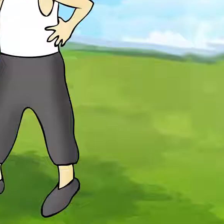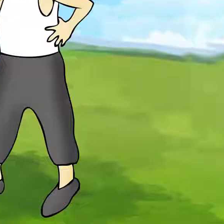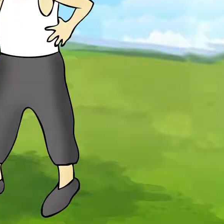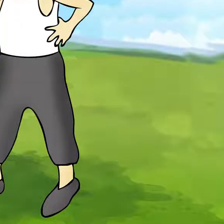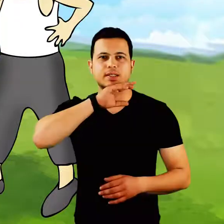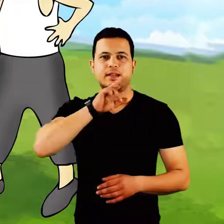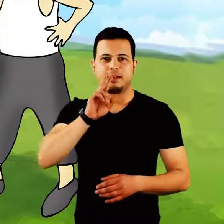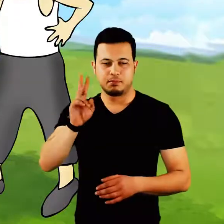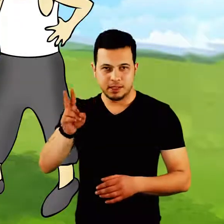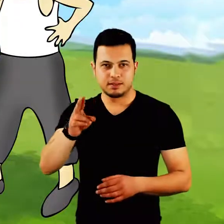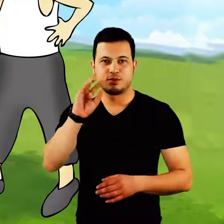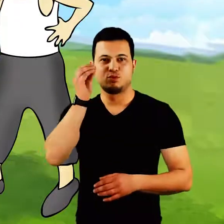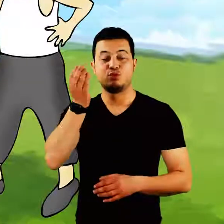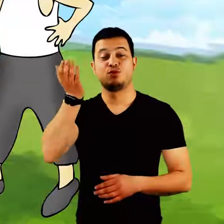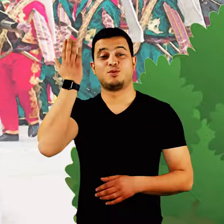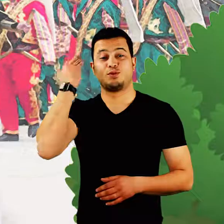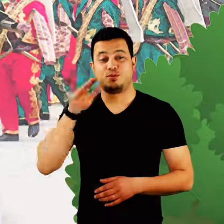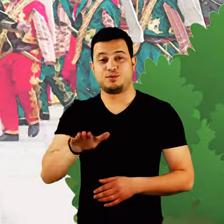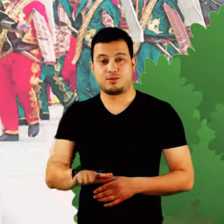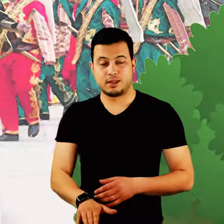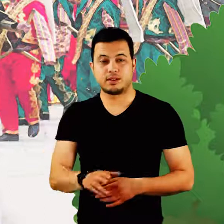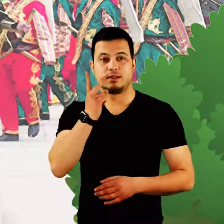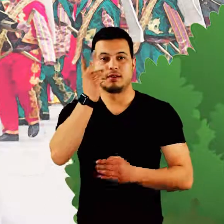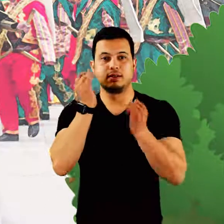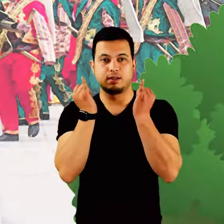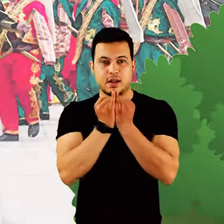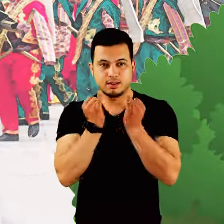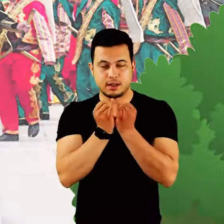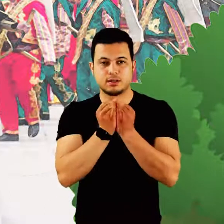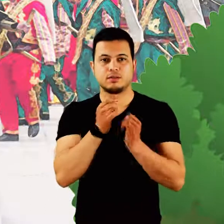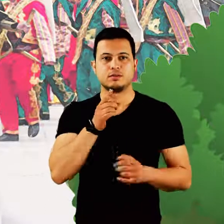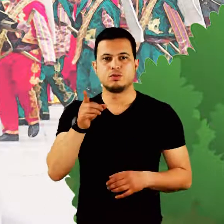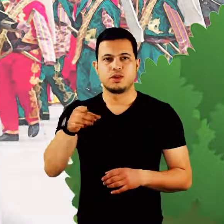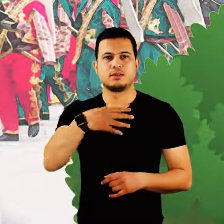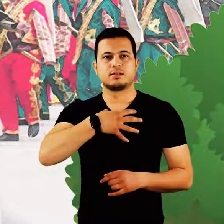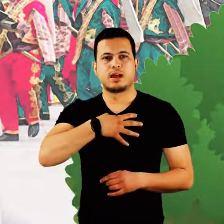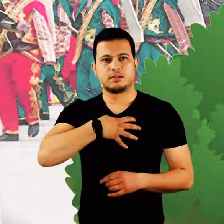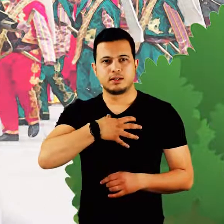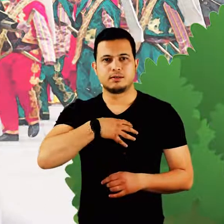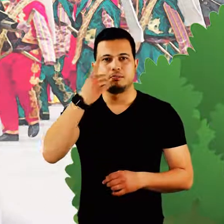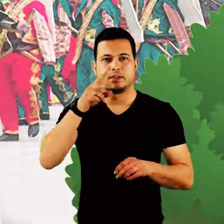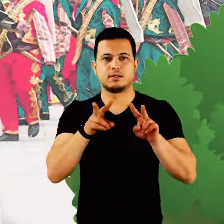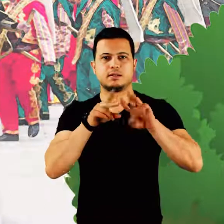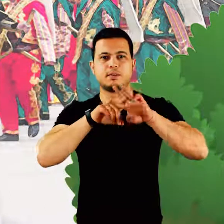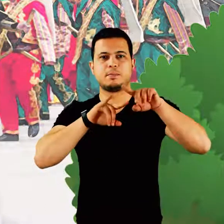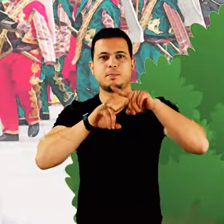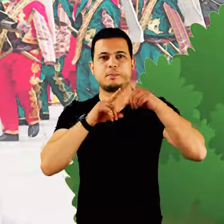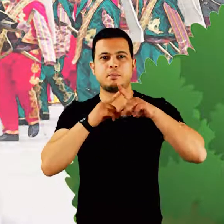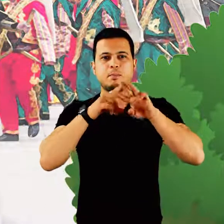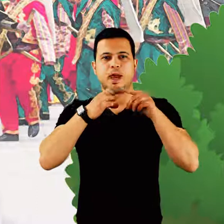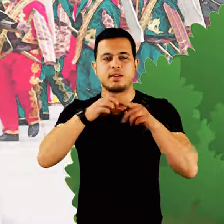Dedemin çocukluğu. İki kardeş bu kez kendilerini mehter marşının